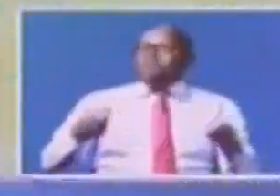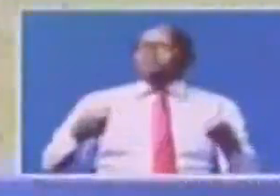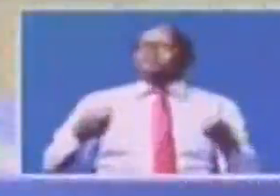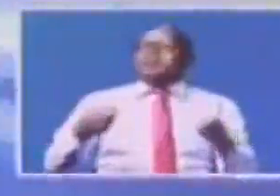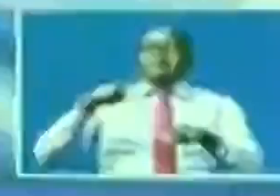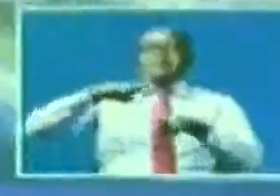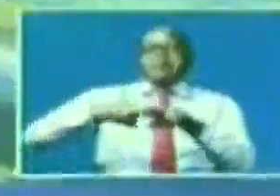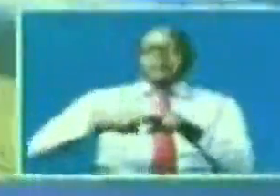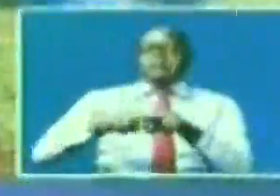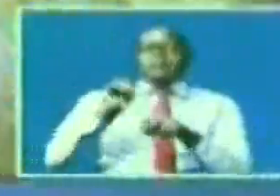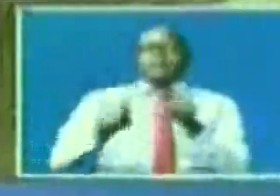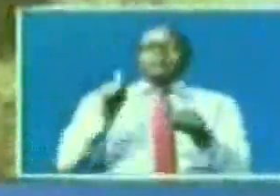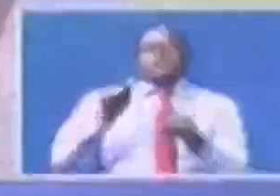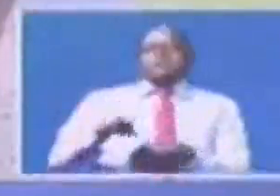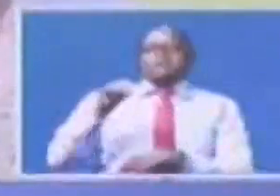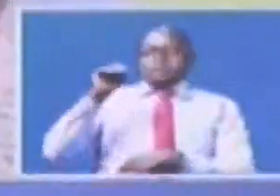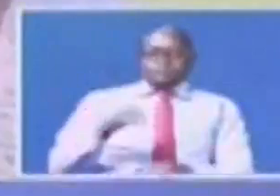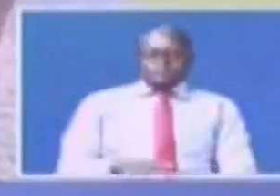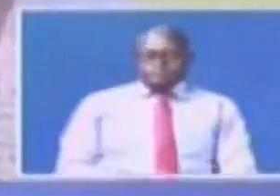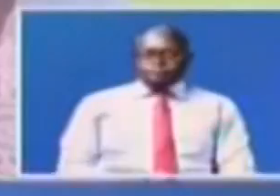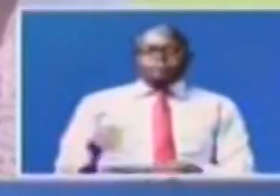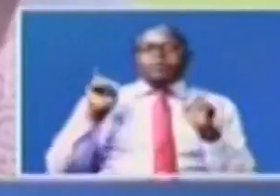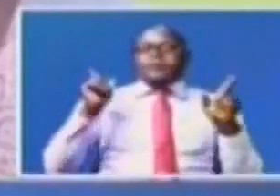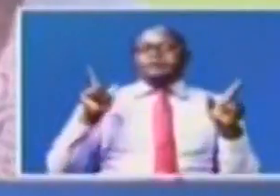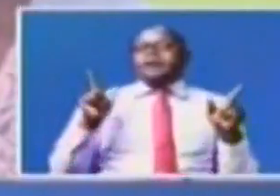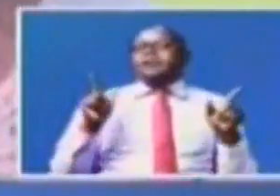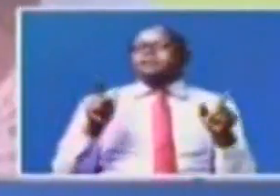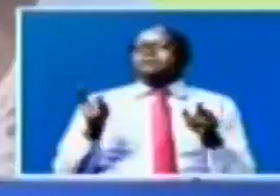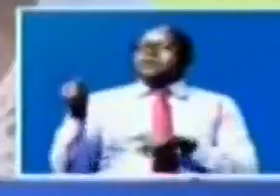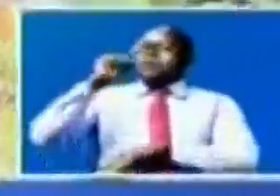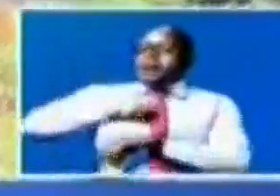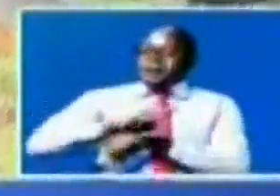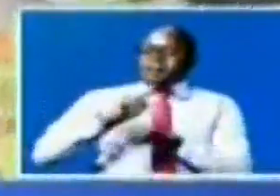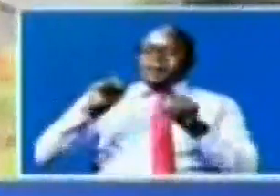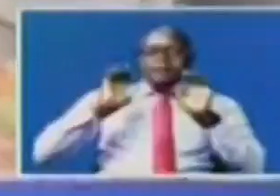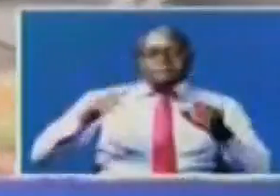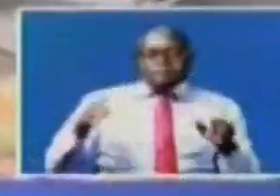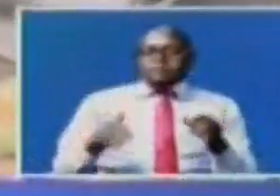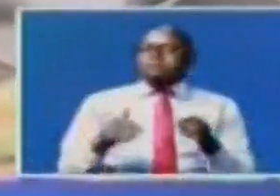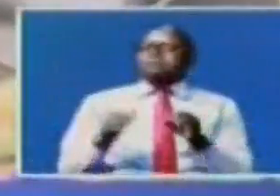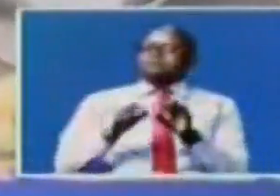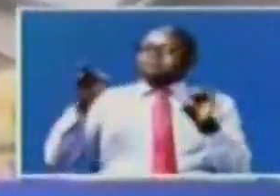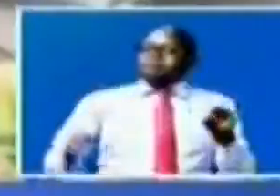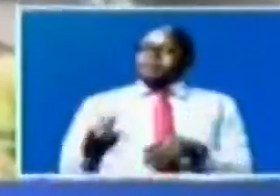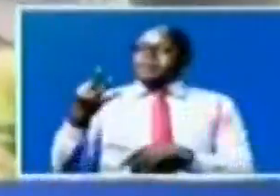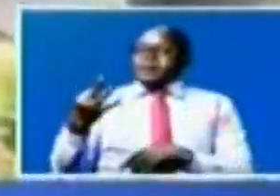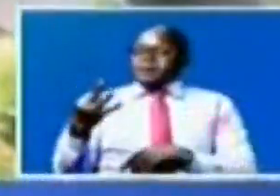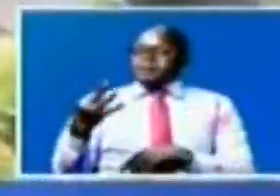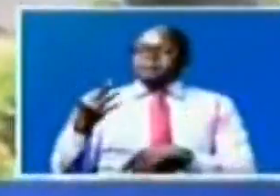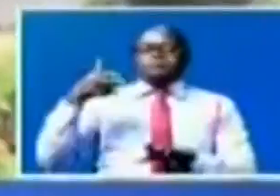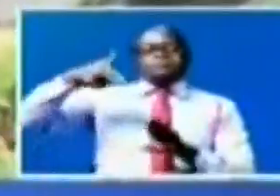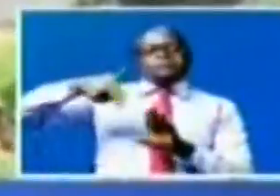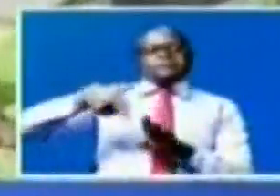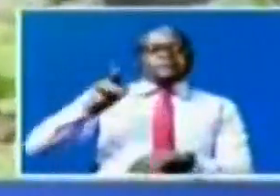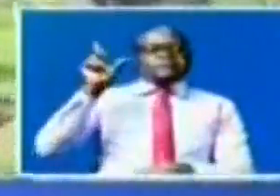kiti kinachopatikana kwenye trailer. Kwa siku inaweza kulima eka tatu, na mafuta kutumika mafuta